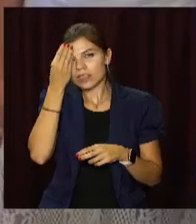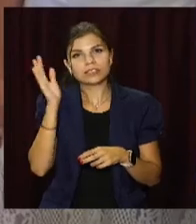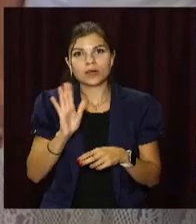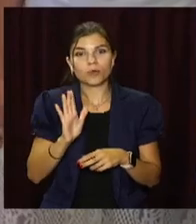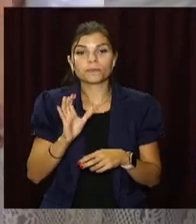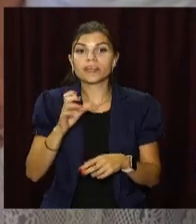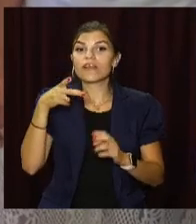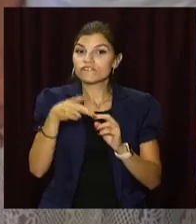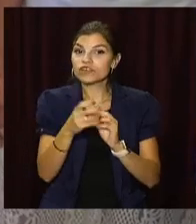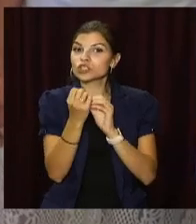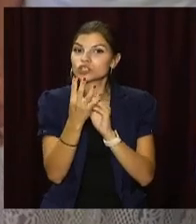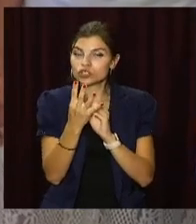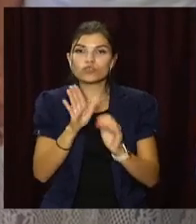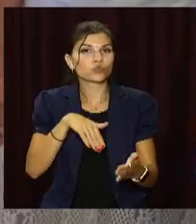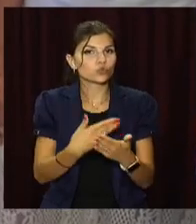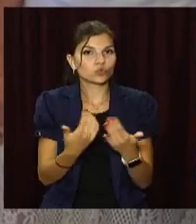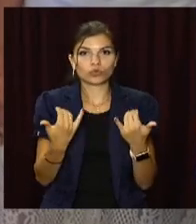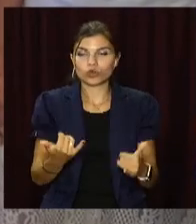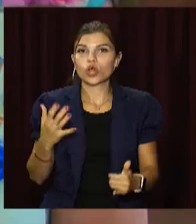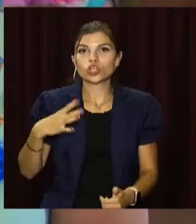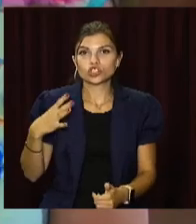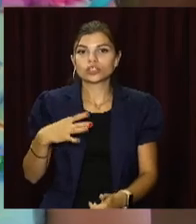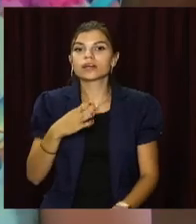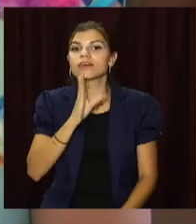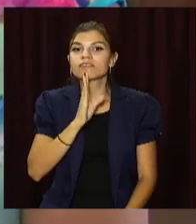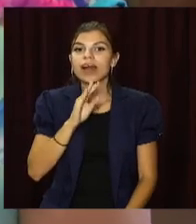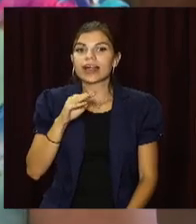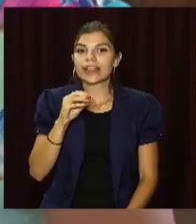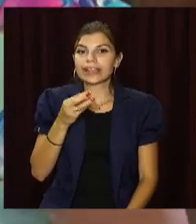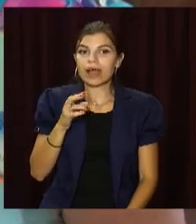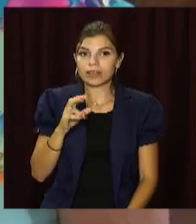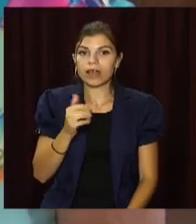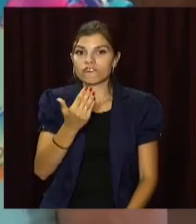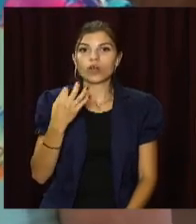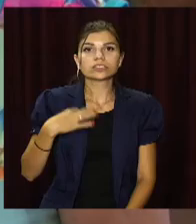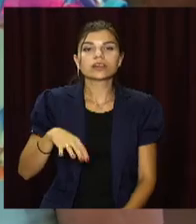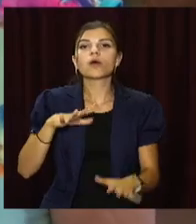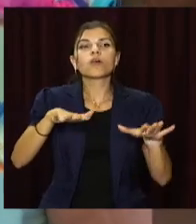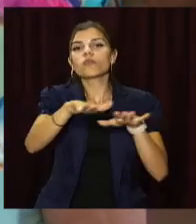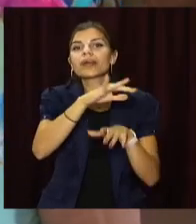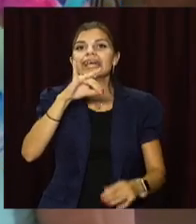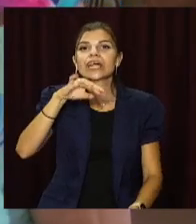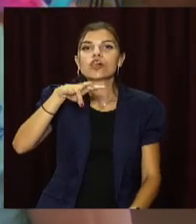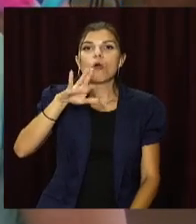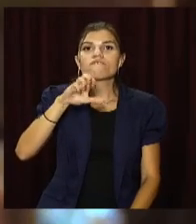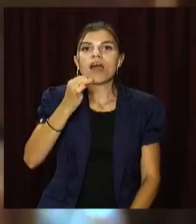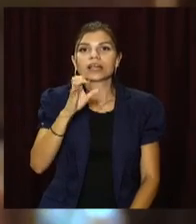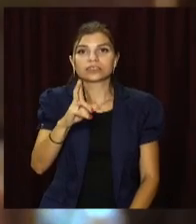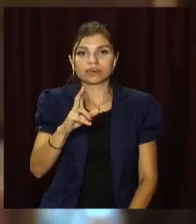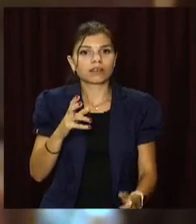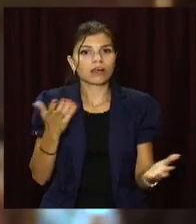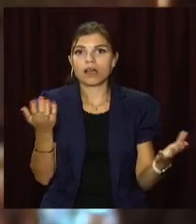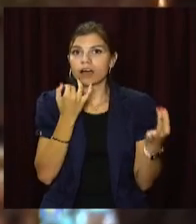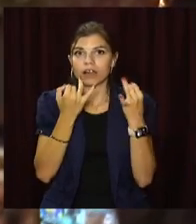З 2014-го й до нині чекає сина Тетяна Золотаренко. Після Іловайського котла зв'язок з ним обірвався. Згодом